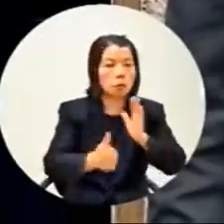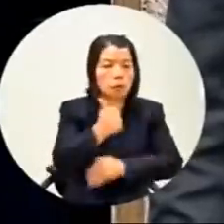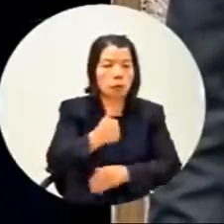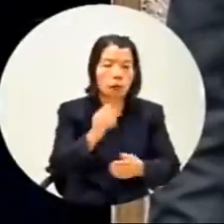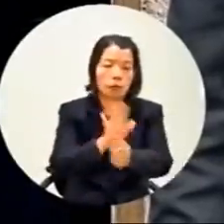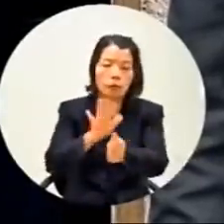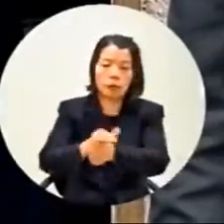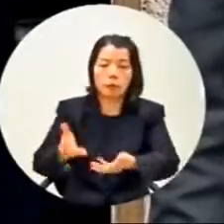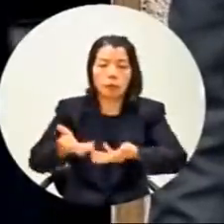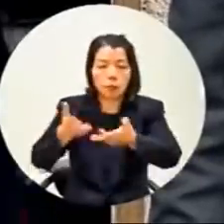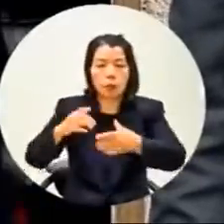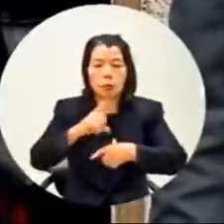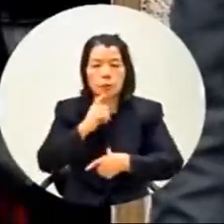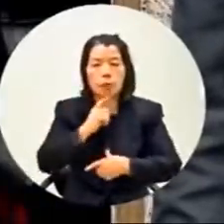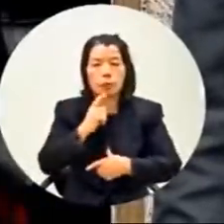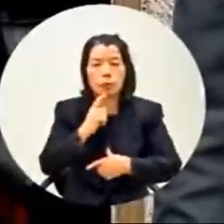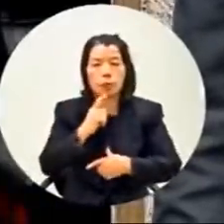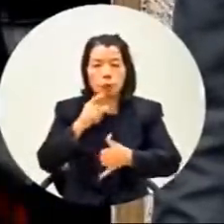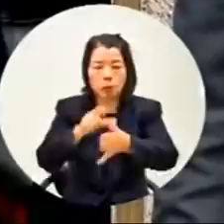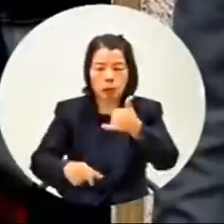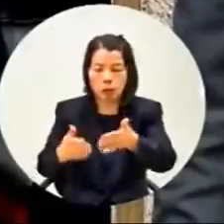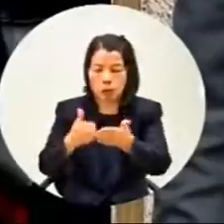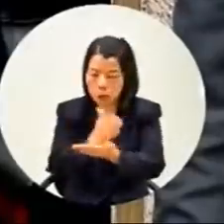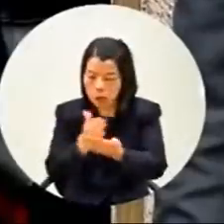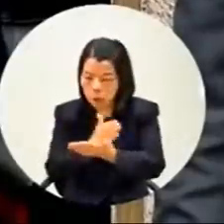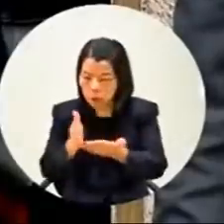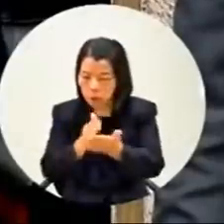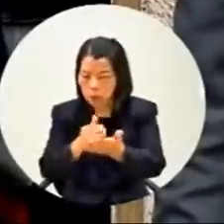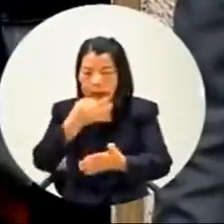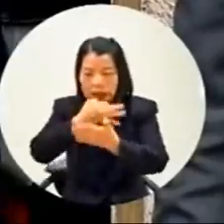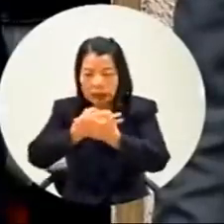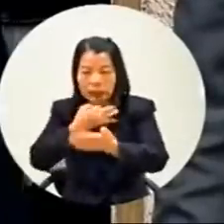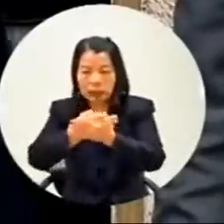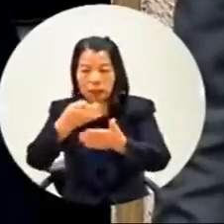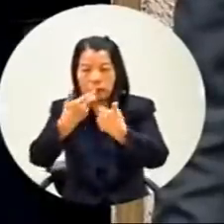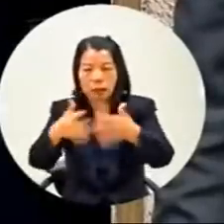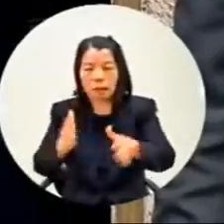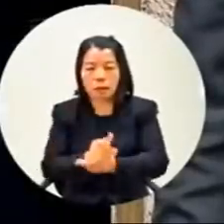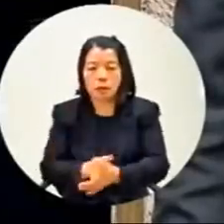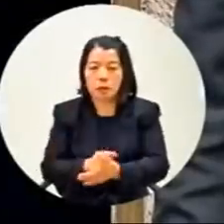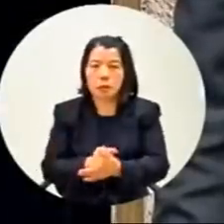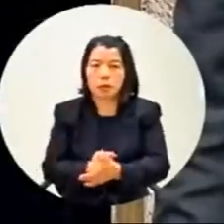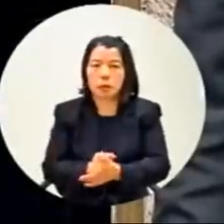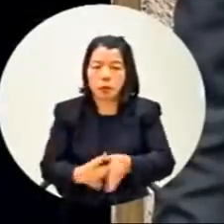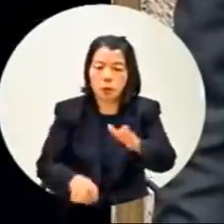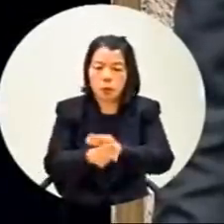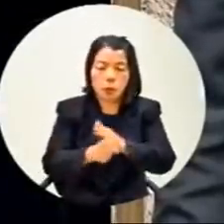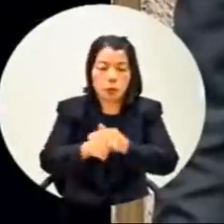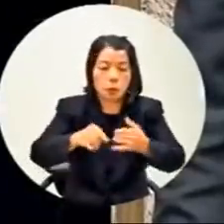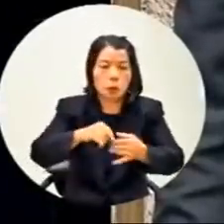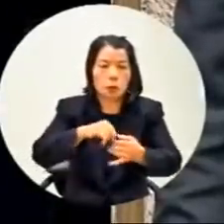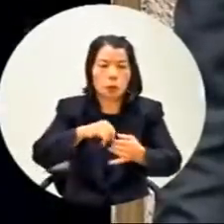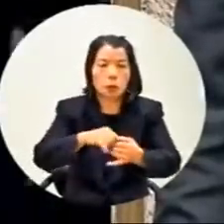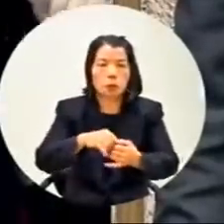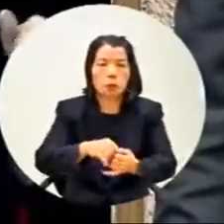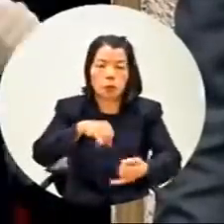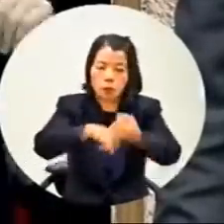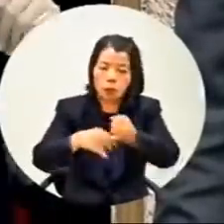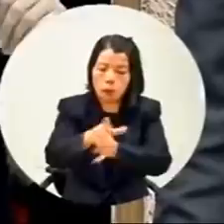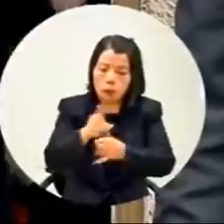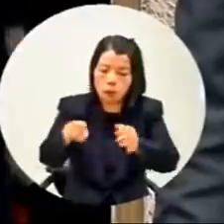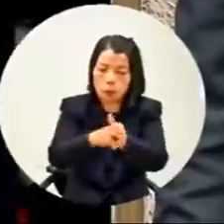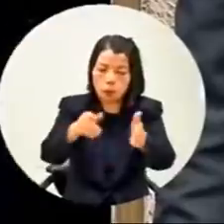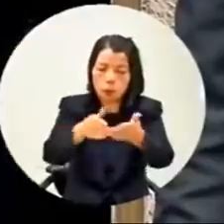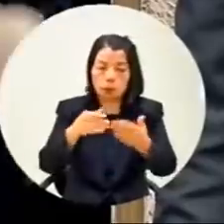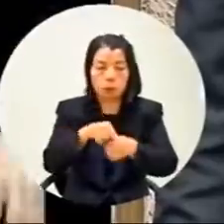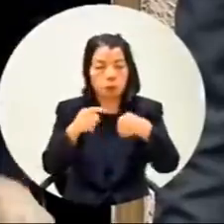助庆富省了这么多的一些违约金，你也不愿意说有没有图利啦齁。我觉得我根本你这个法律素养